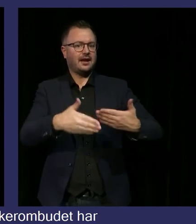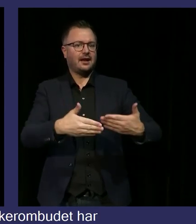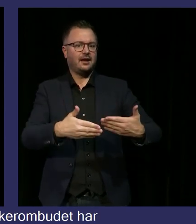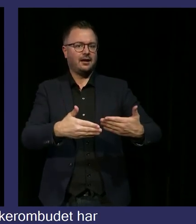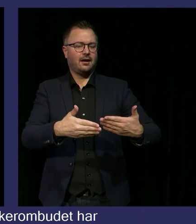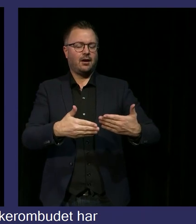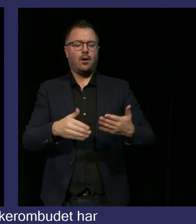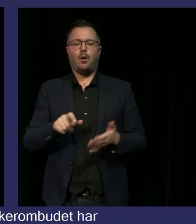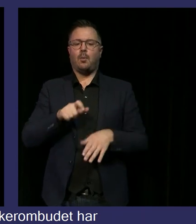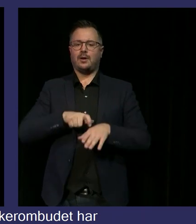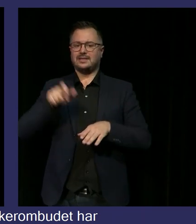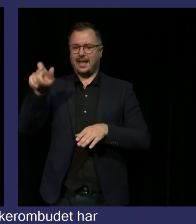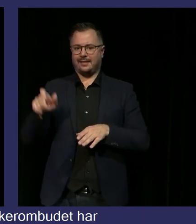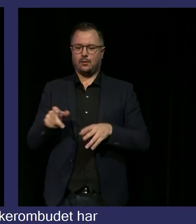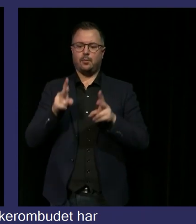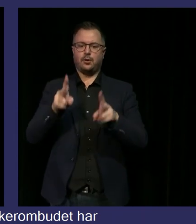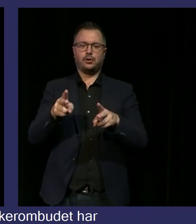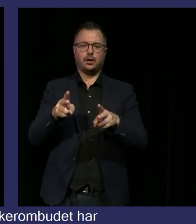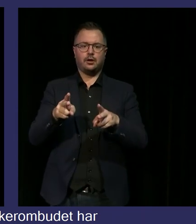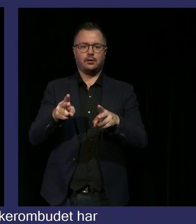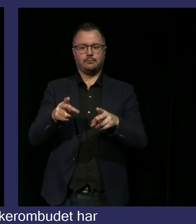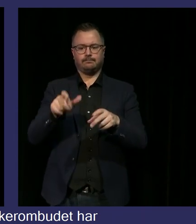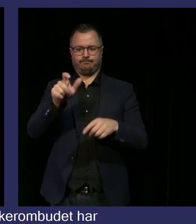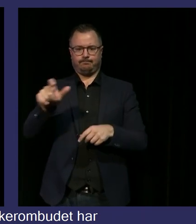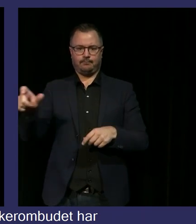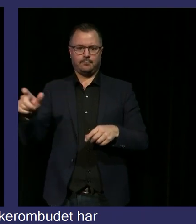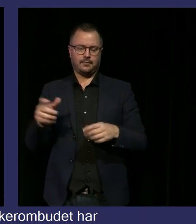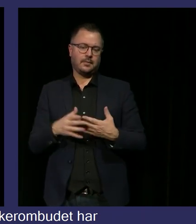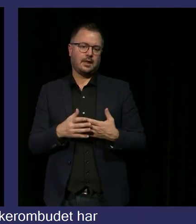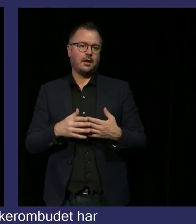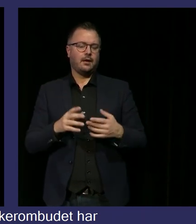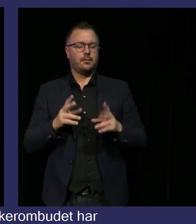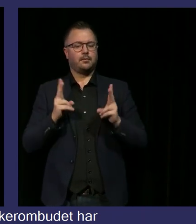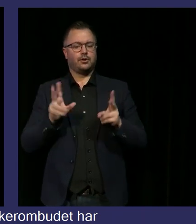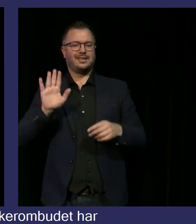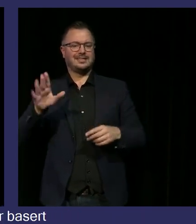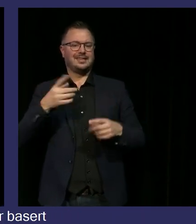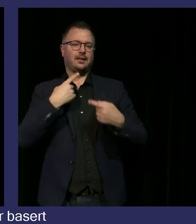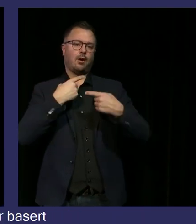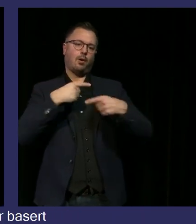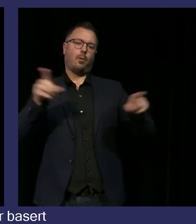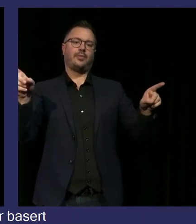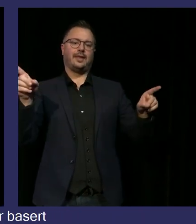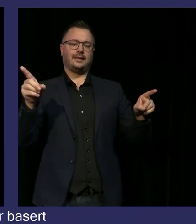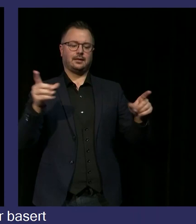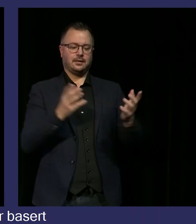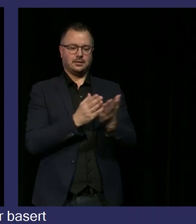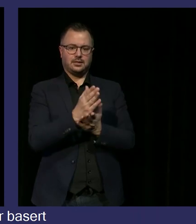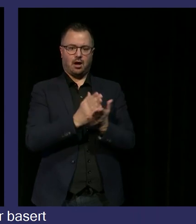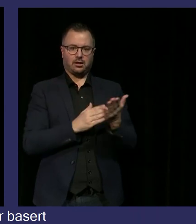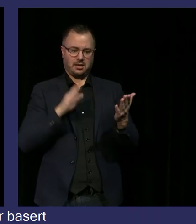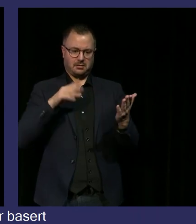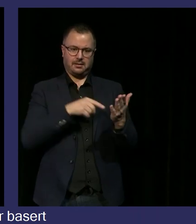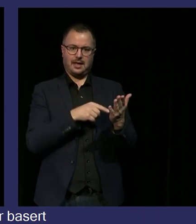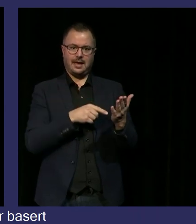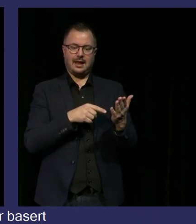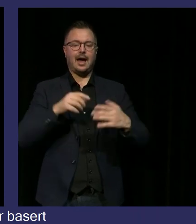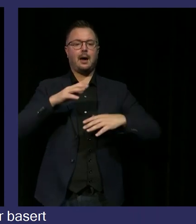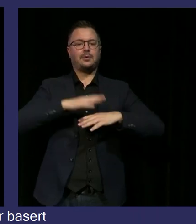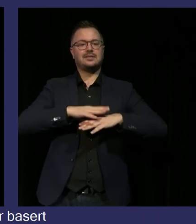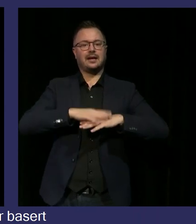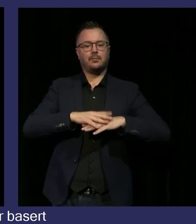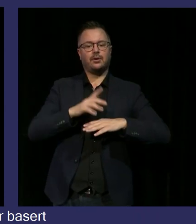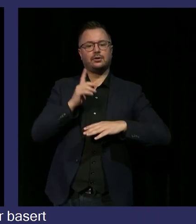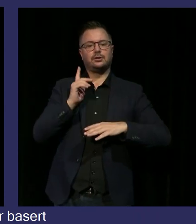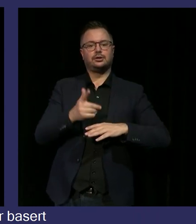som pasient- og brukerombudet også har brukt noen av årsmeldingene sine på, at det jo veldig mange av de sakene som kommer inn der, det basert på